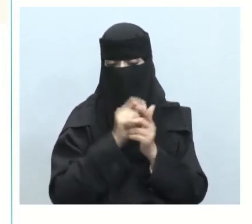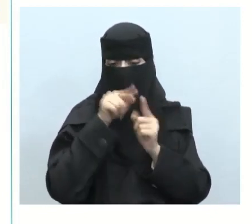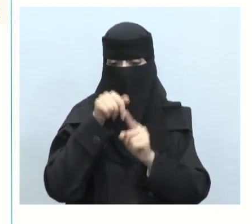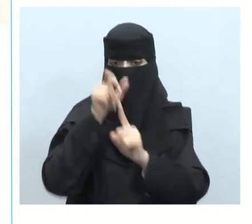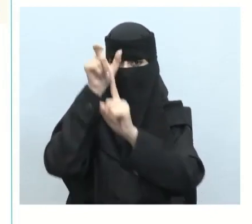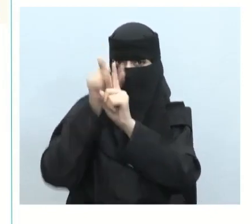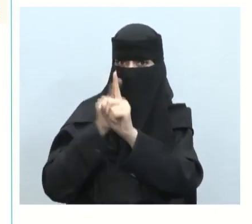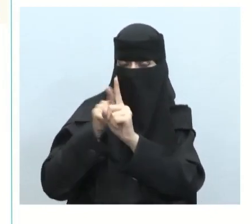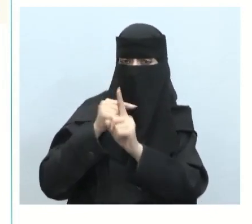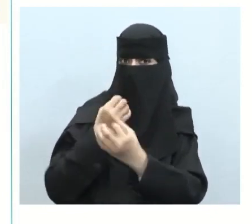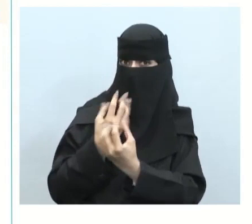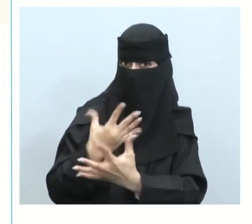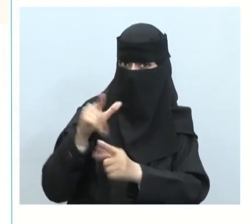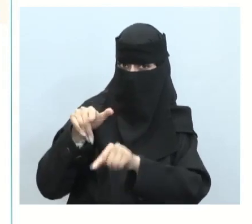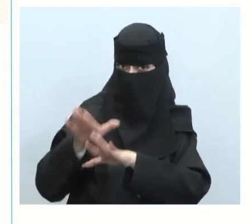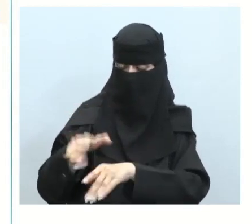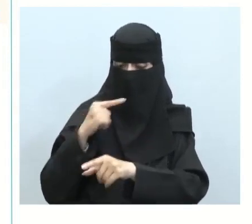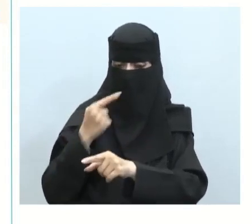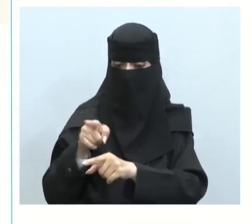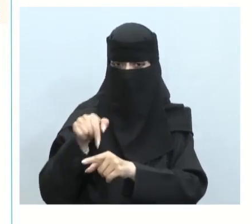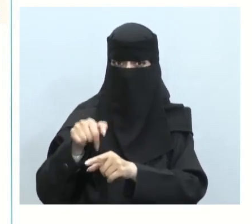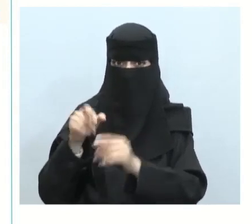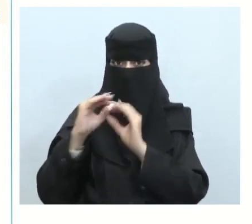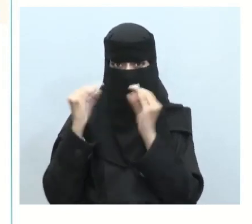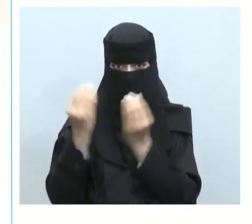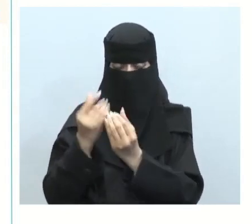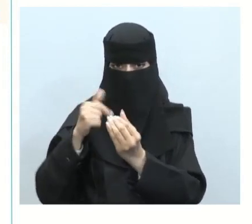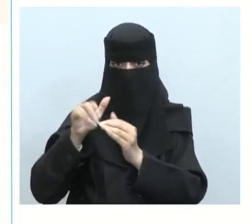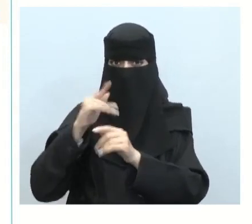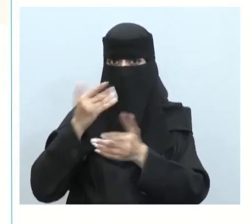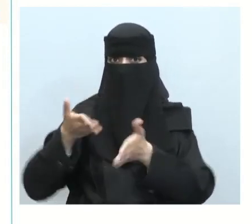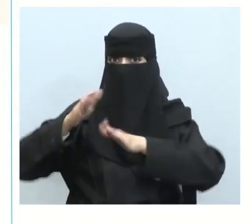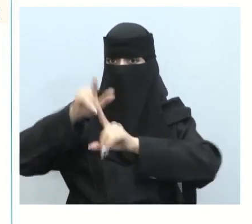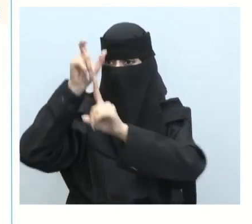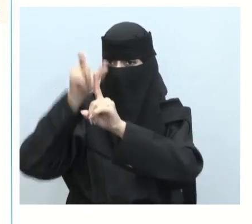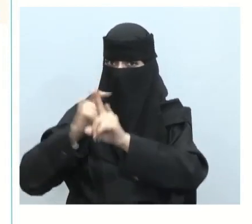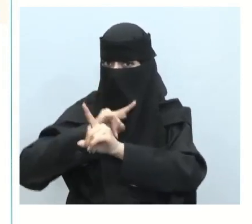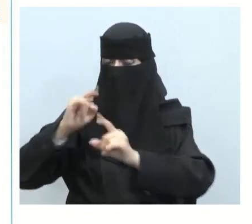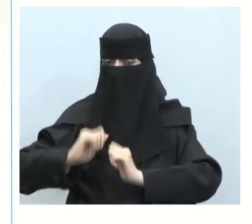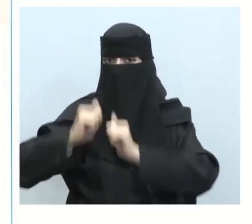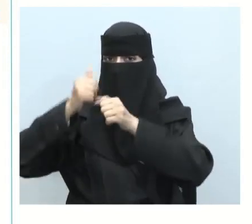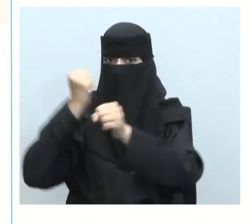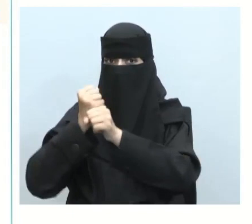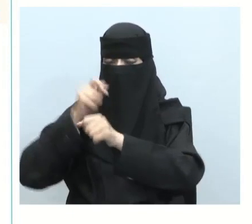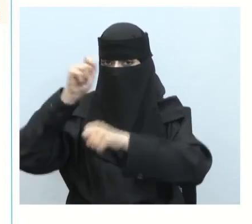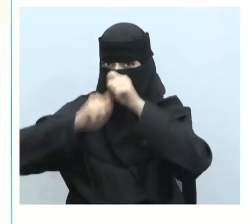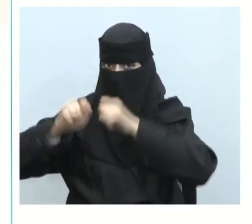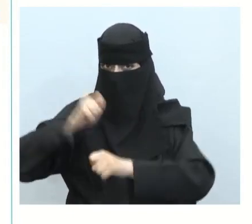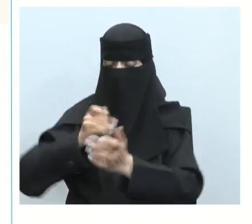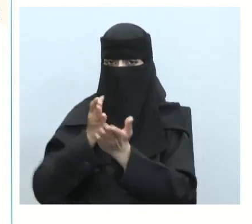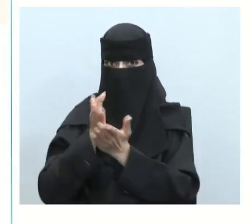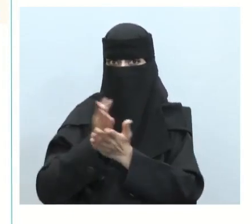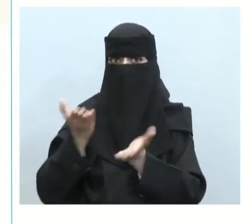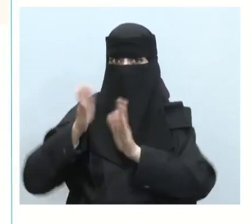او هذه النظريه يرى مؤيد الاداره الكلاسيكيه ان معظم العاملين لا يقومون بتنفيذ العمل باستخدام الطرائق